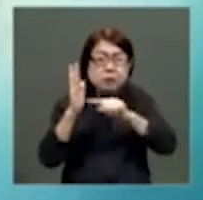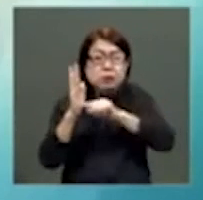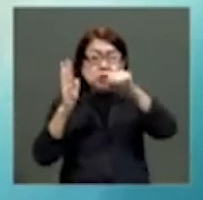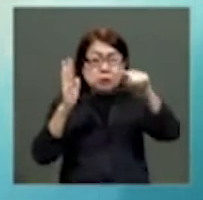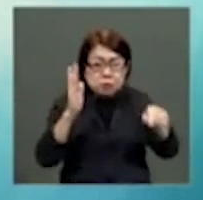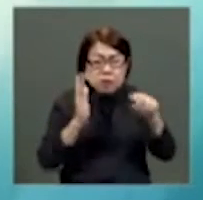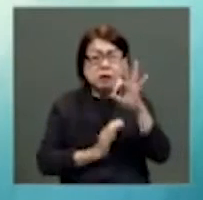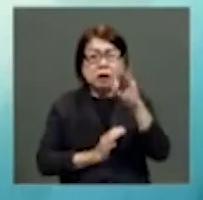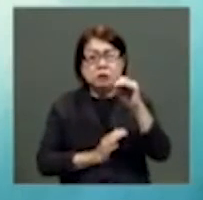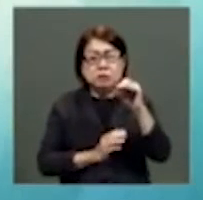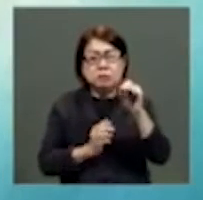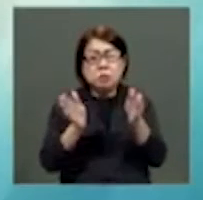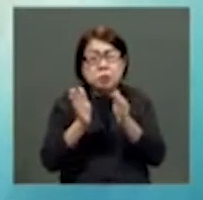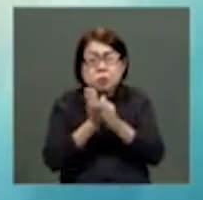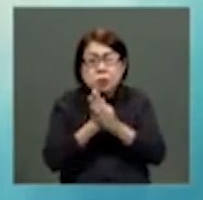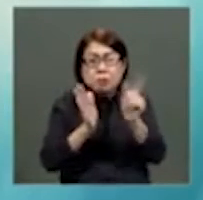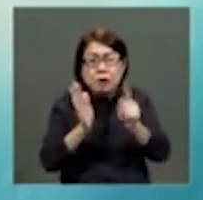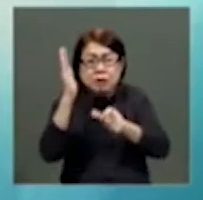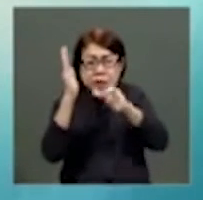บวกกับแท่งที่เป็นสี